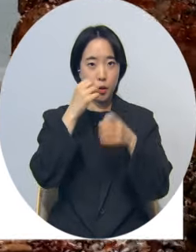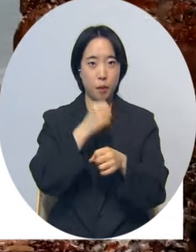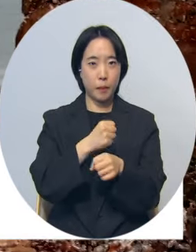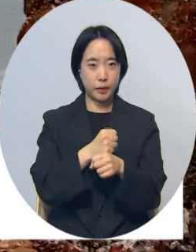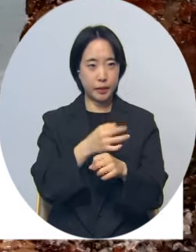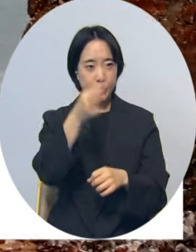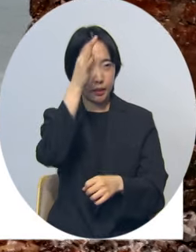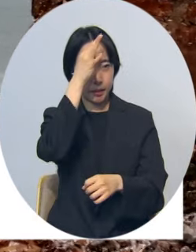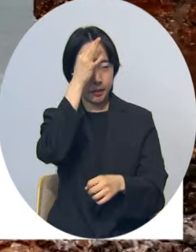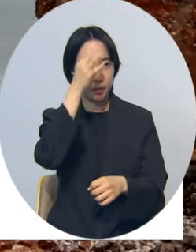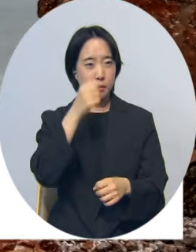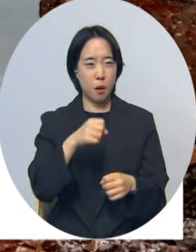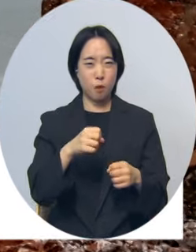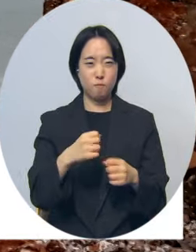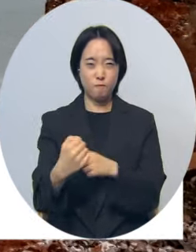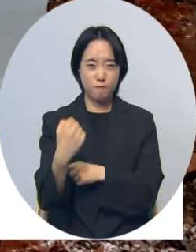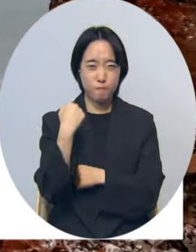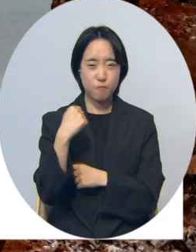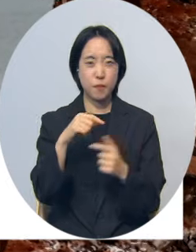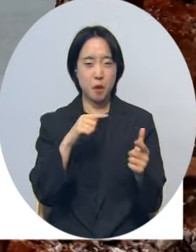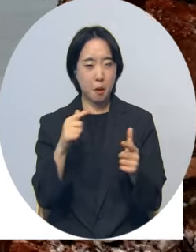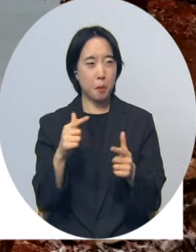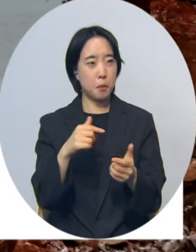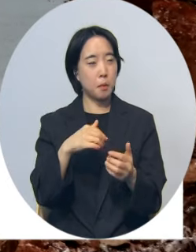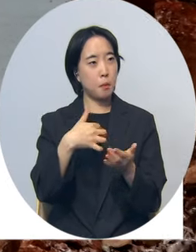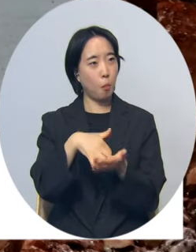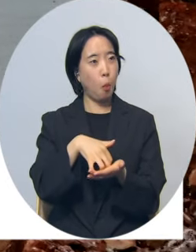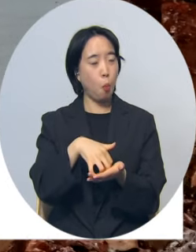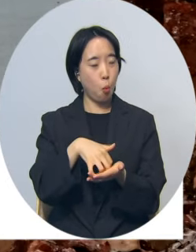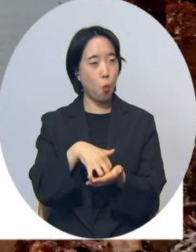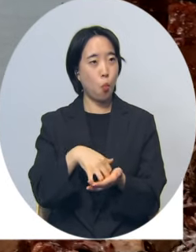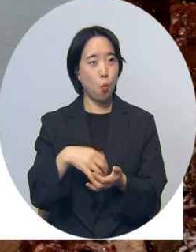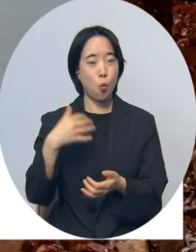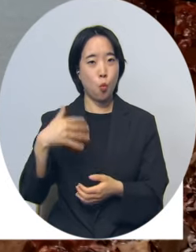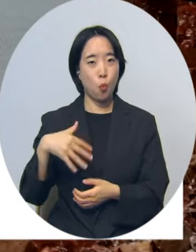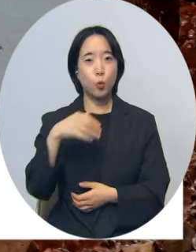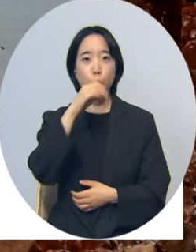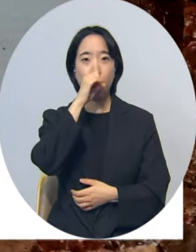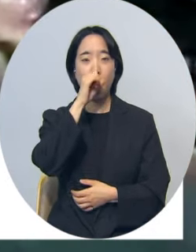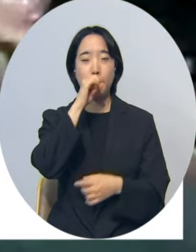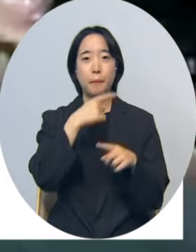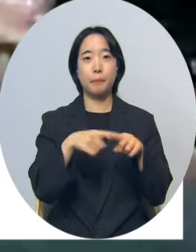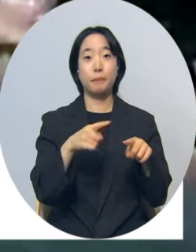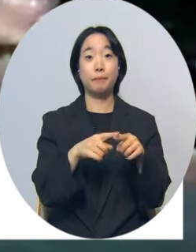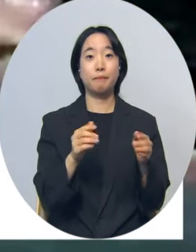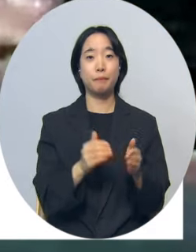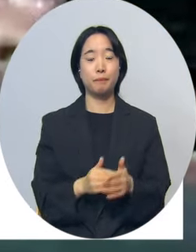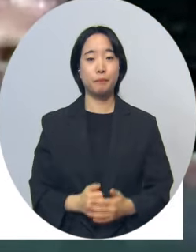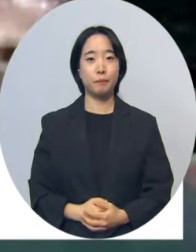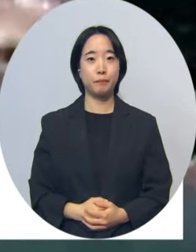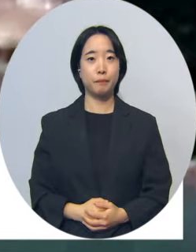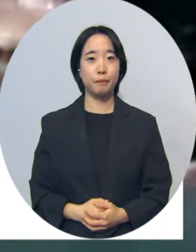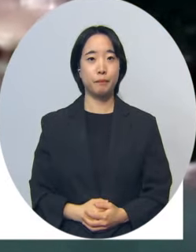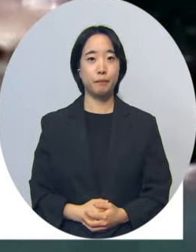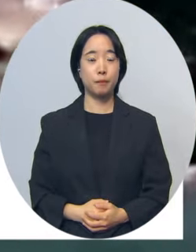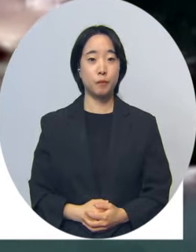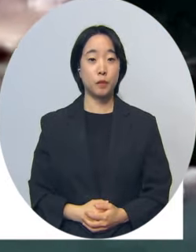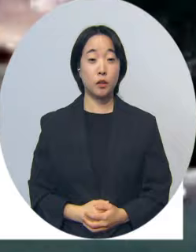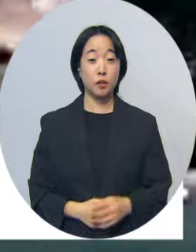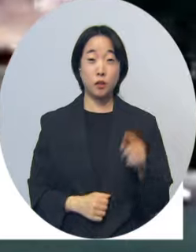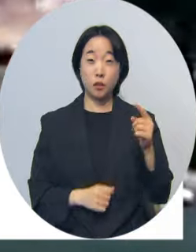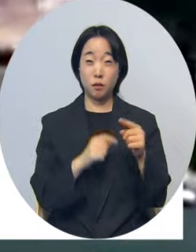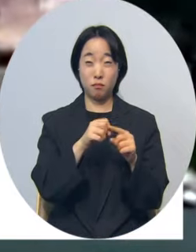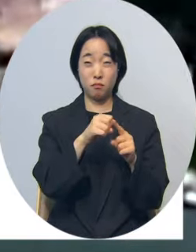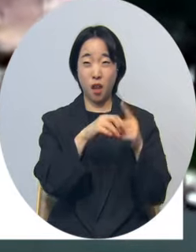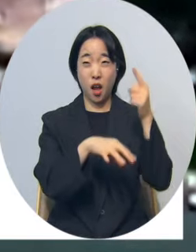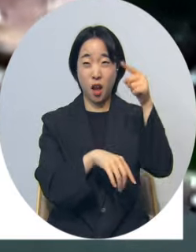조정성, 파괴 위력 등 모든 지표들에서 우월성이 입증됐다고 주장했습니다. 북한의 240mm